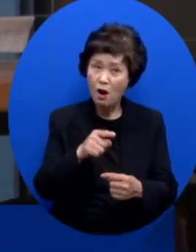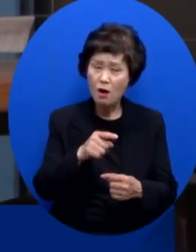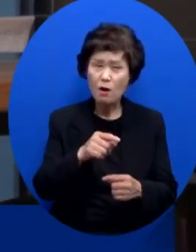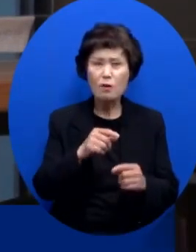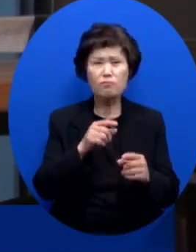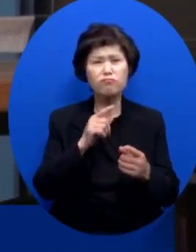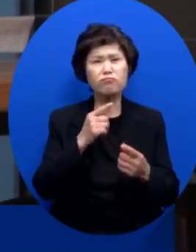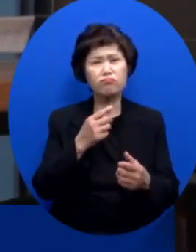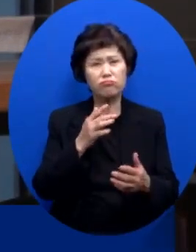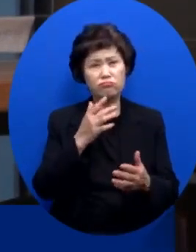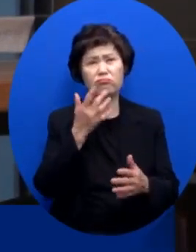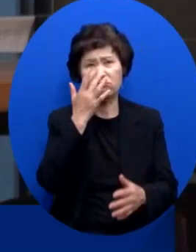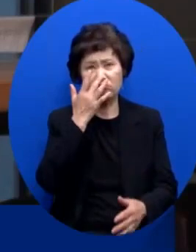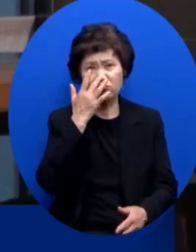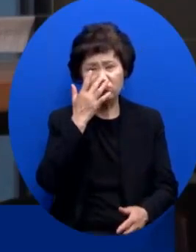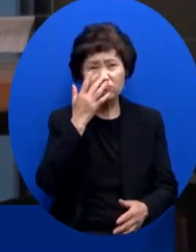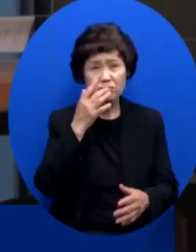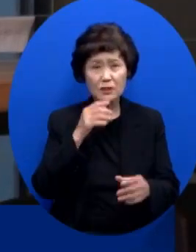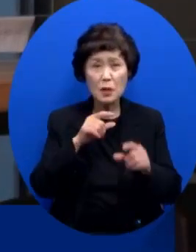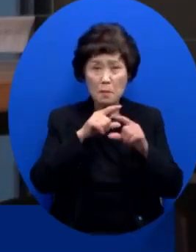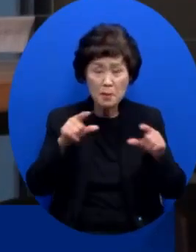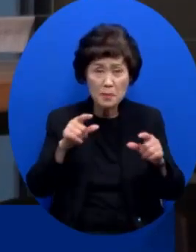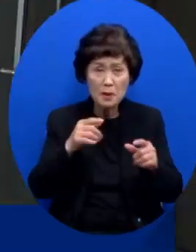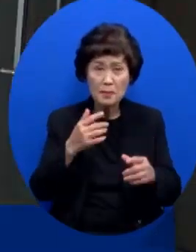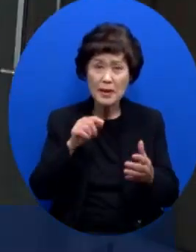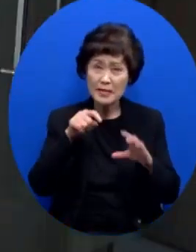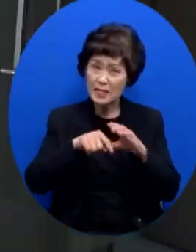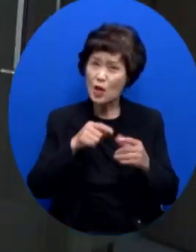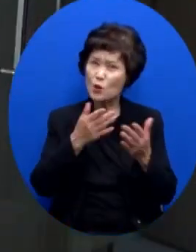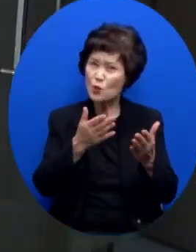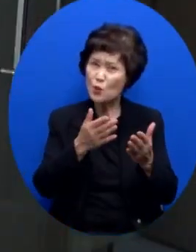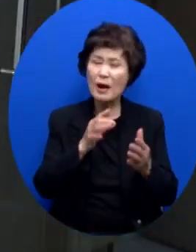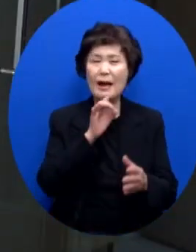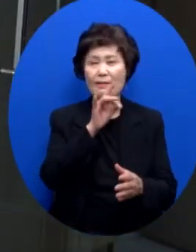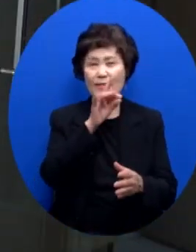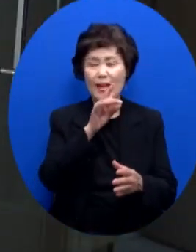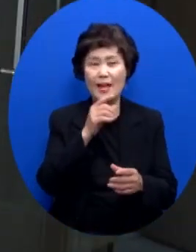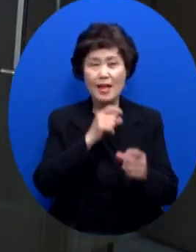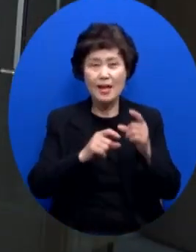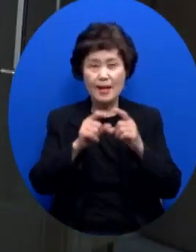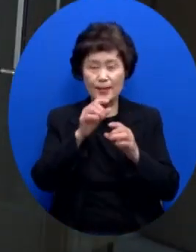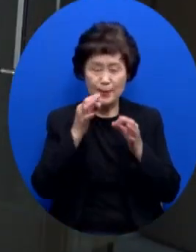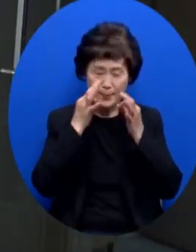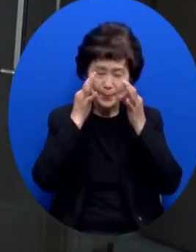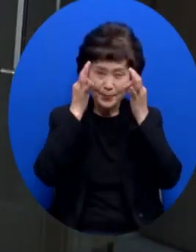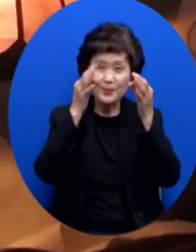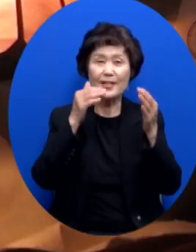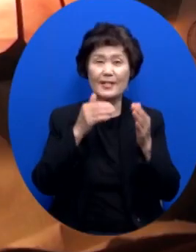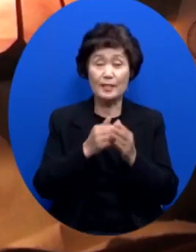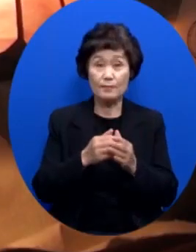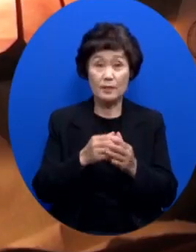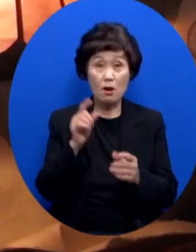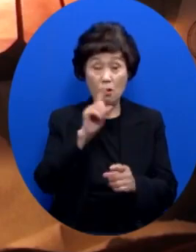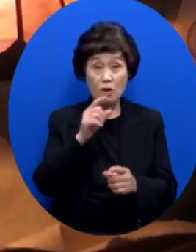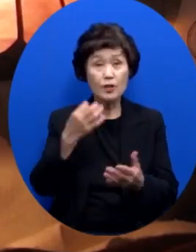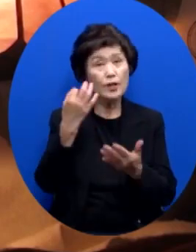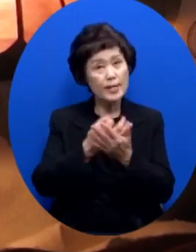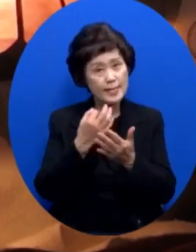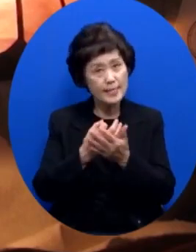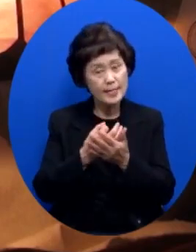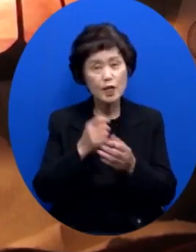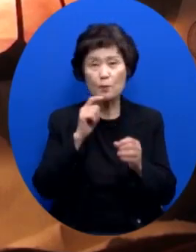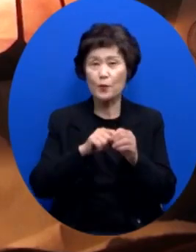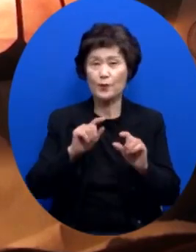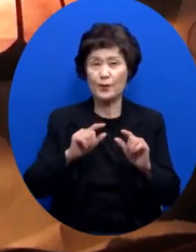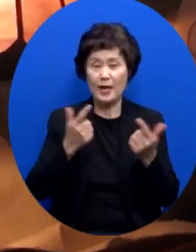거예요. 더 깊은 말차, 이거를 찾게 되더라고요. 카페는 어떤 수익이나 이윤을 목적으로 하지 않습니다.